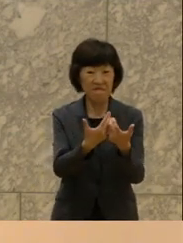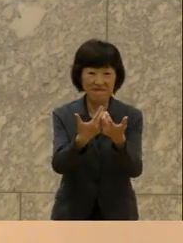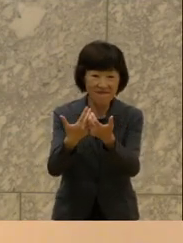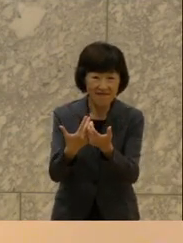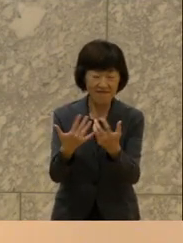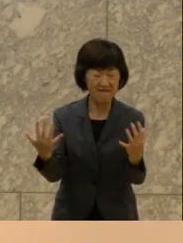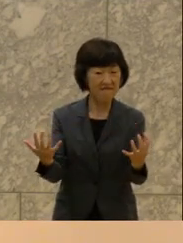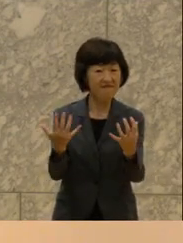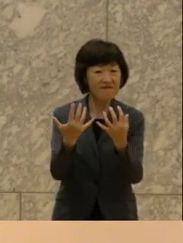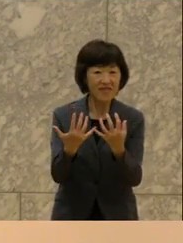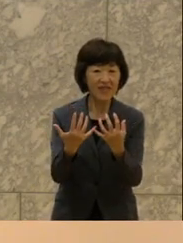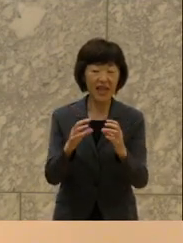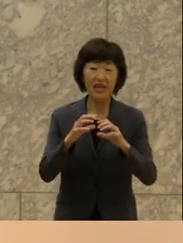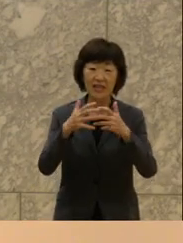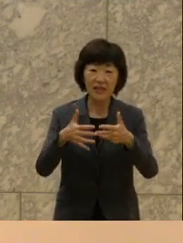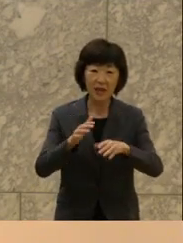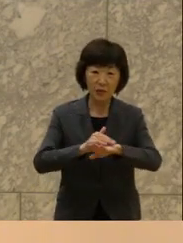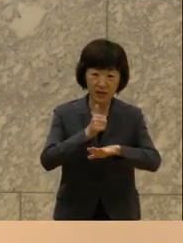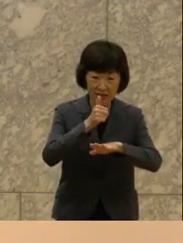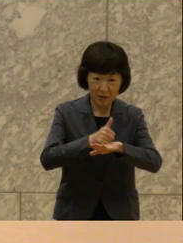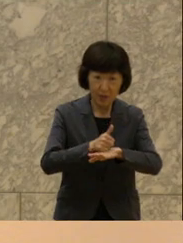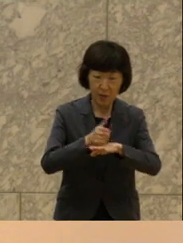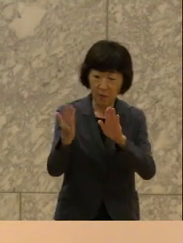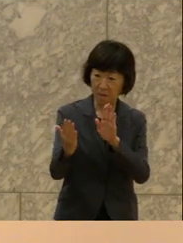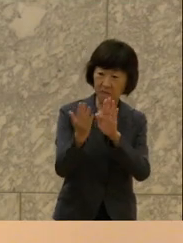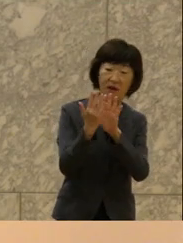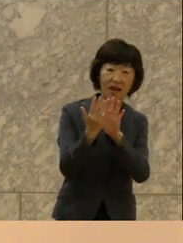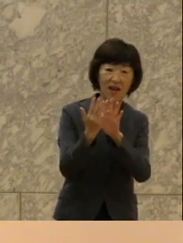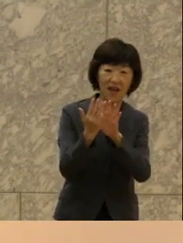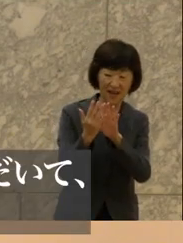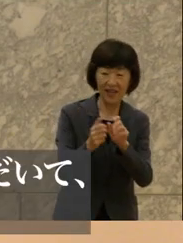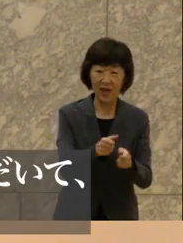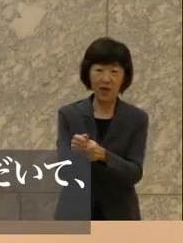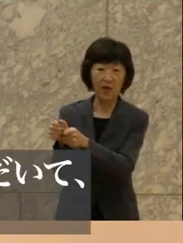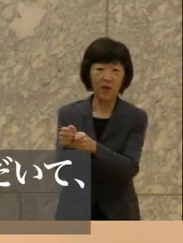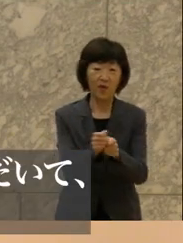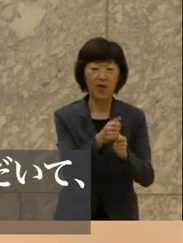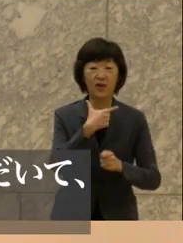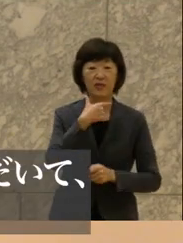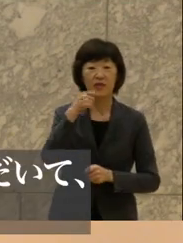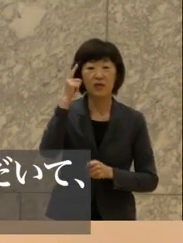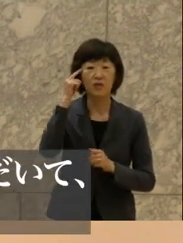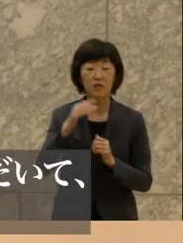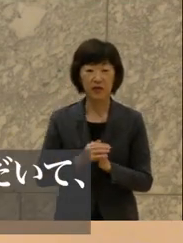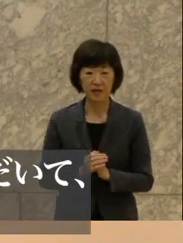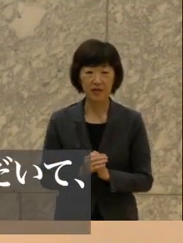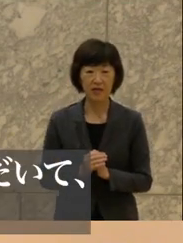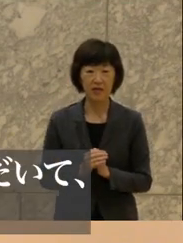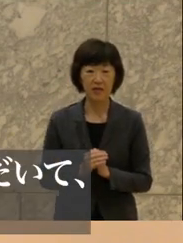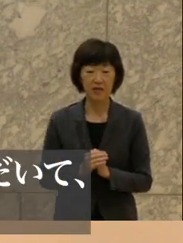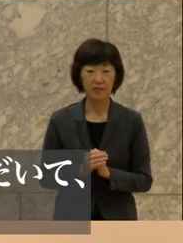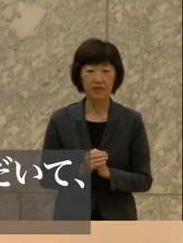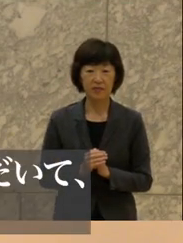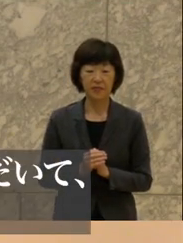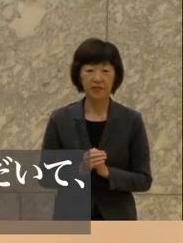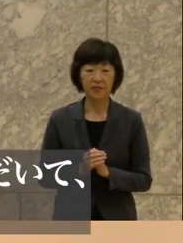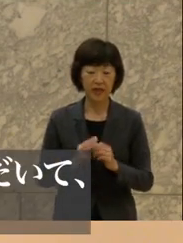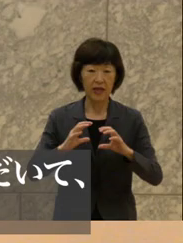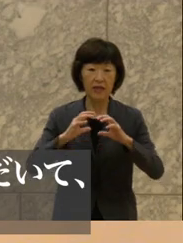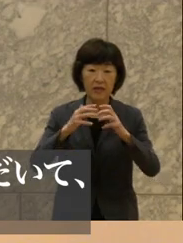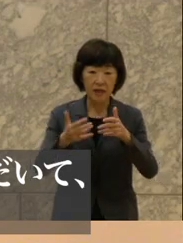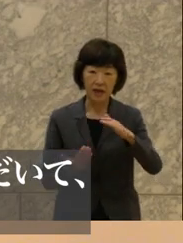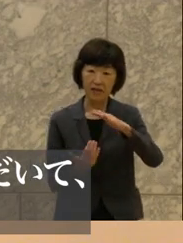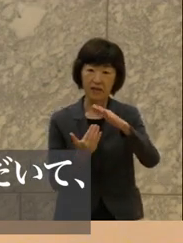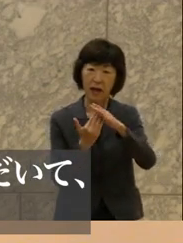のアスリートを間近で応援していただきたいと思います特にお子さんたちにはですね世界